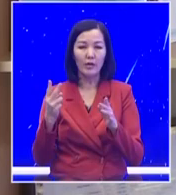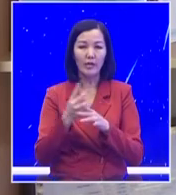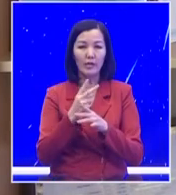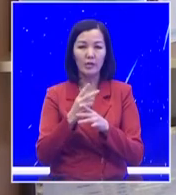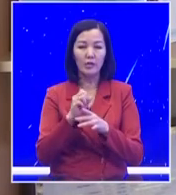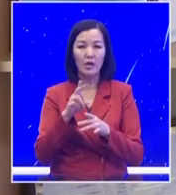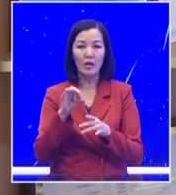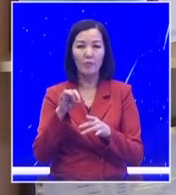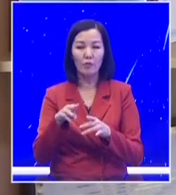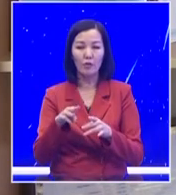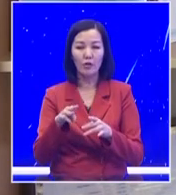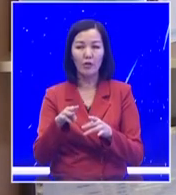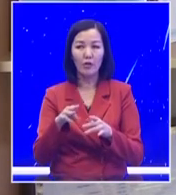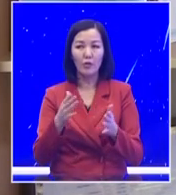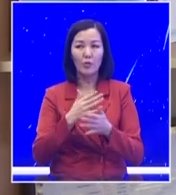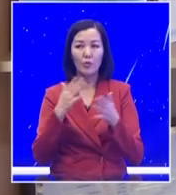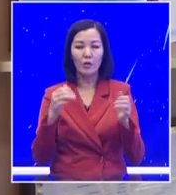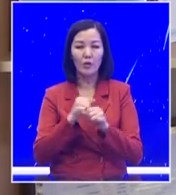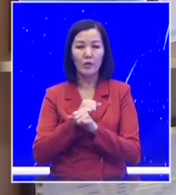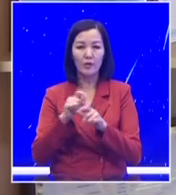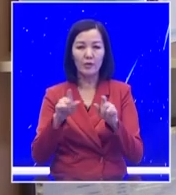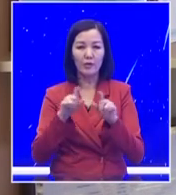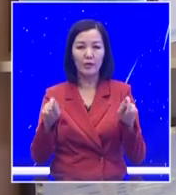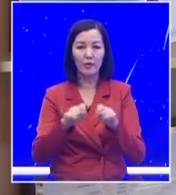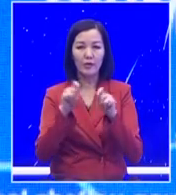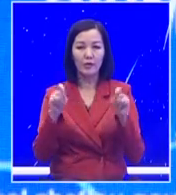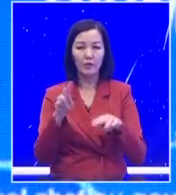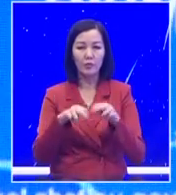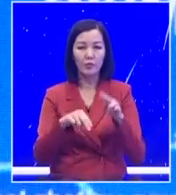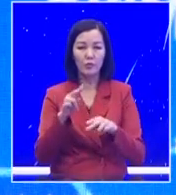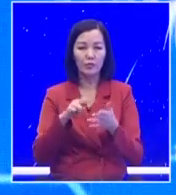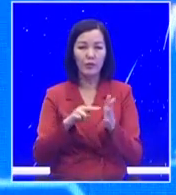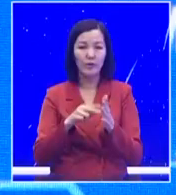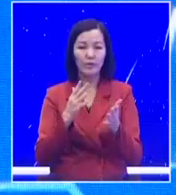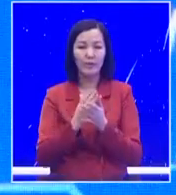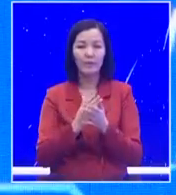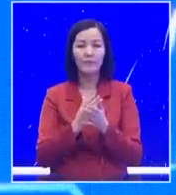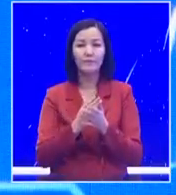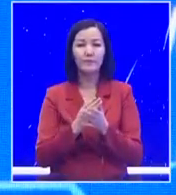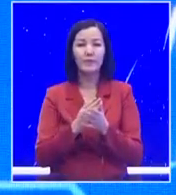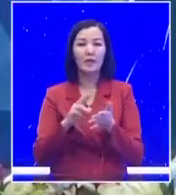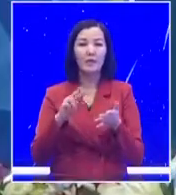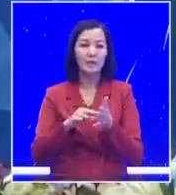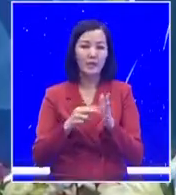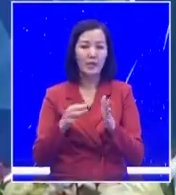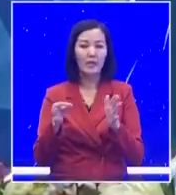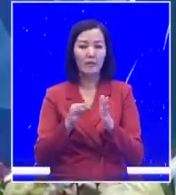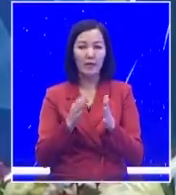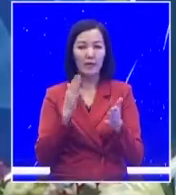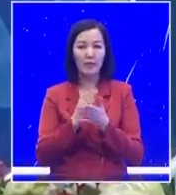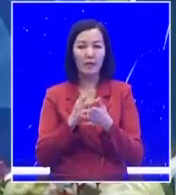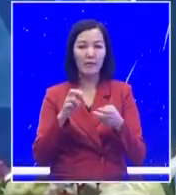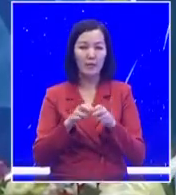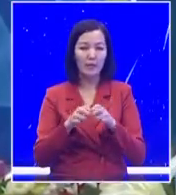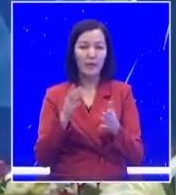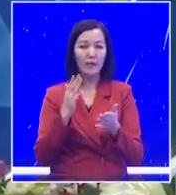апорт үлкен кешені бастау жоспарымыз бар. Мақсат пен міндет межеленді, алайда өңірде шешім таппаған